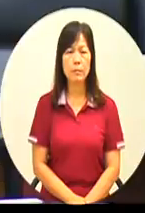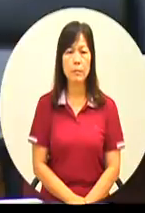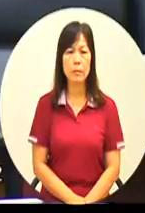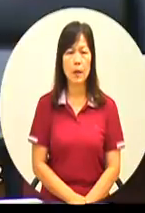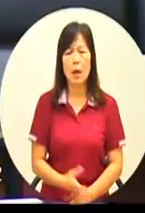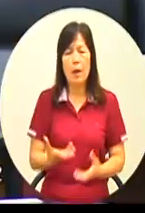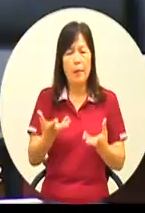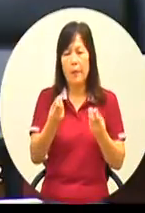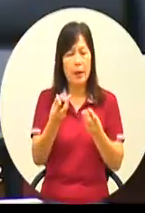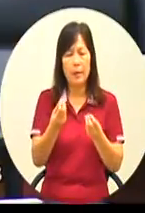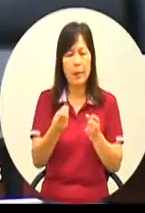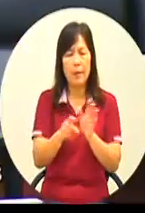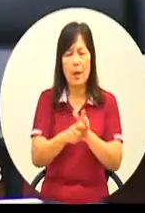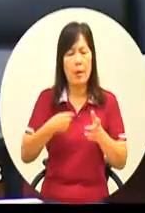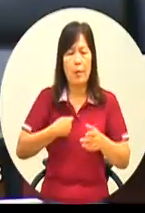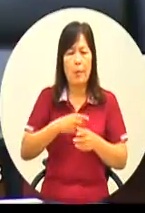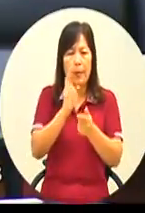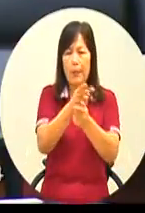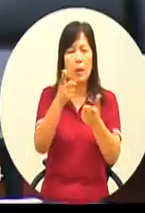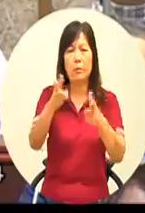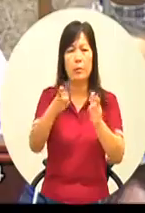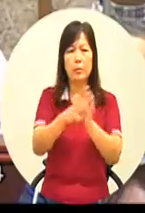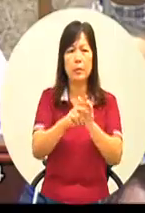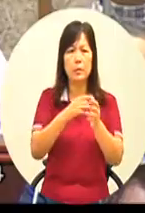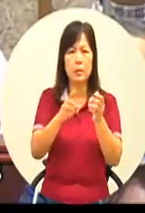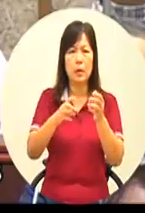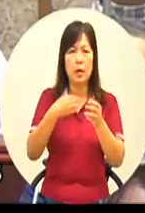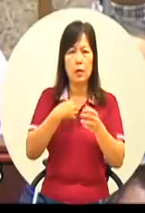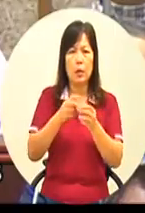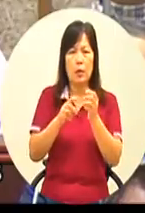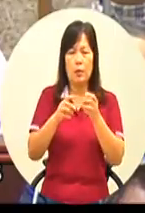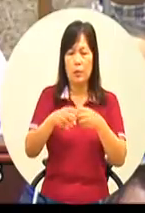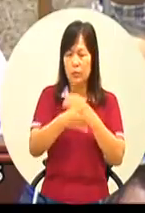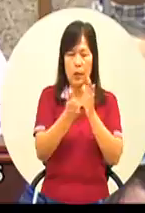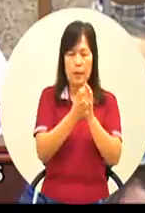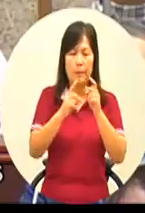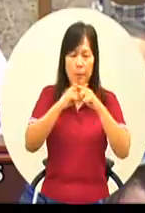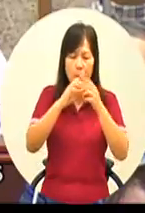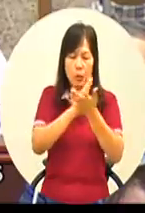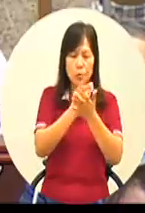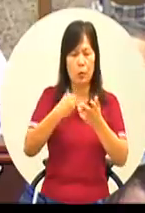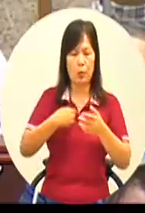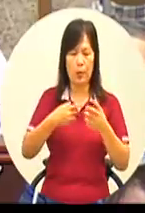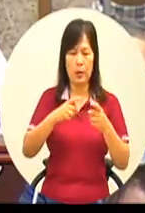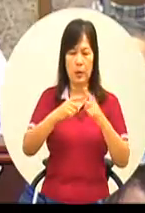没有没有没有，那个不是我们派的，法制秘书都不是法制局的人。